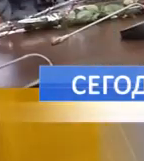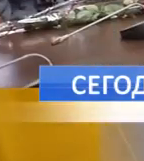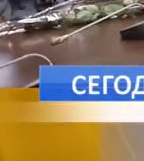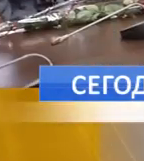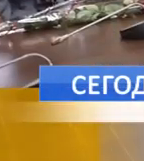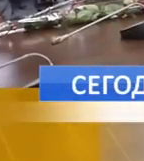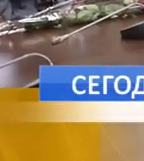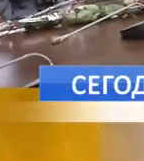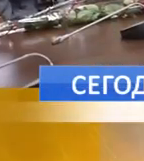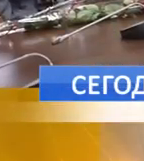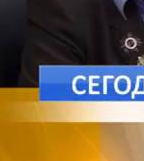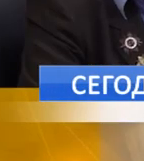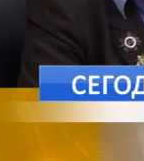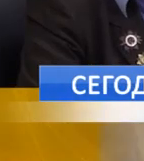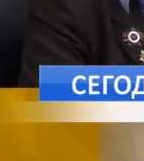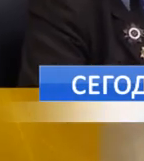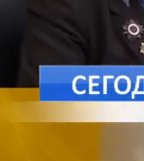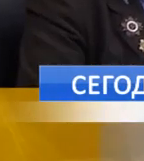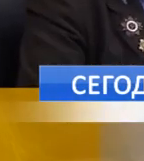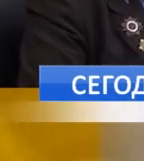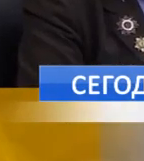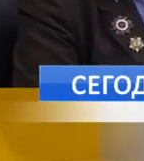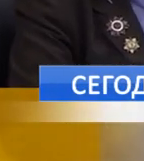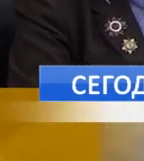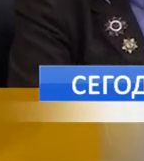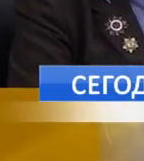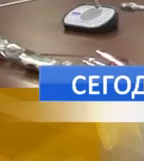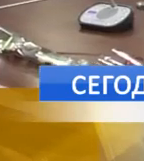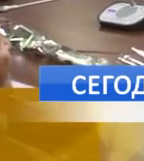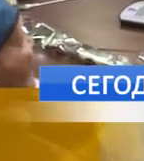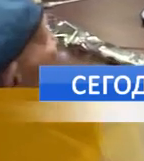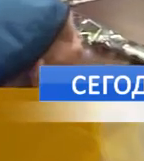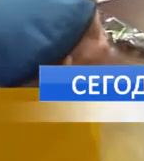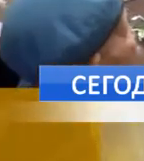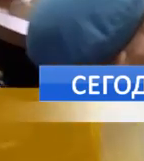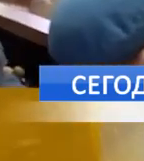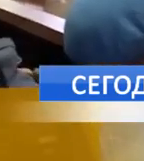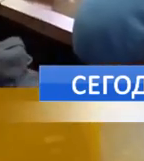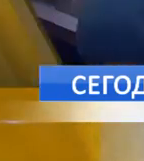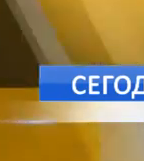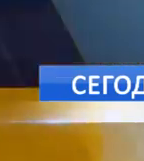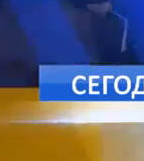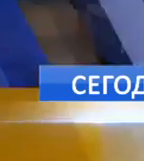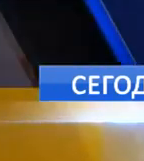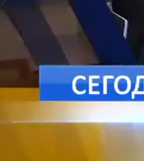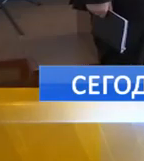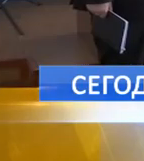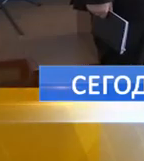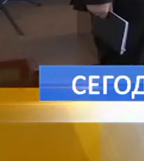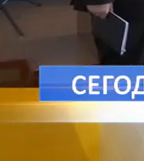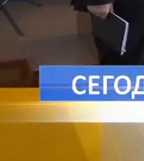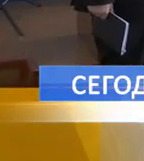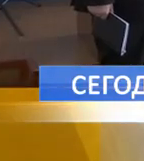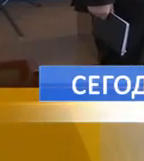В вашу честь! Солдатам Победы в эти дни самые искренние поздравления и самые теплые пожелания.